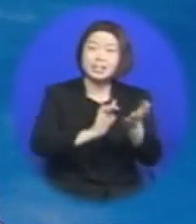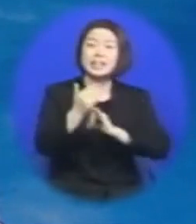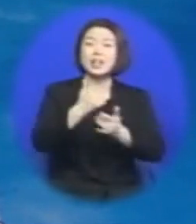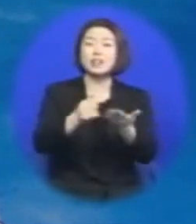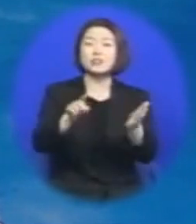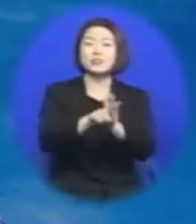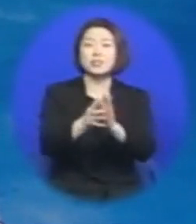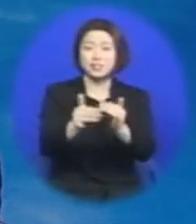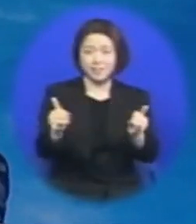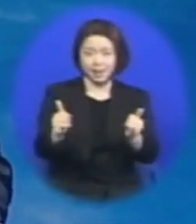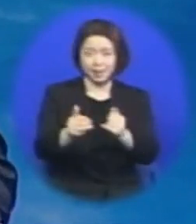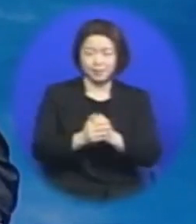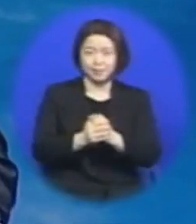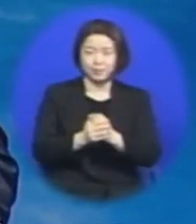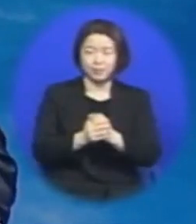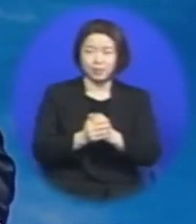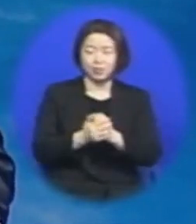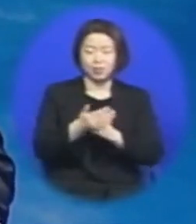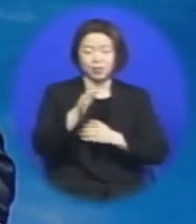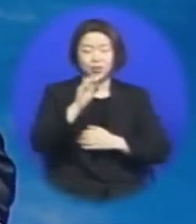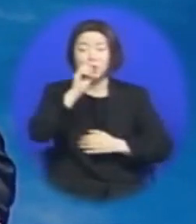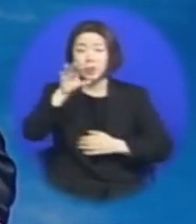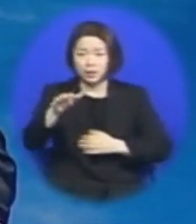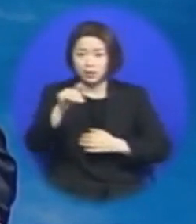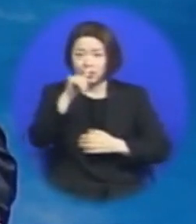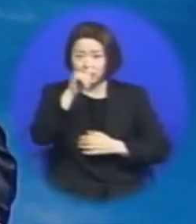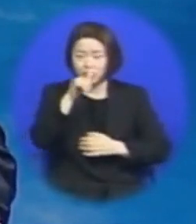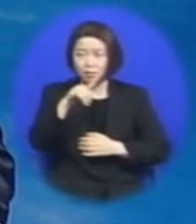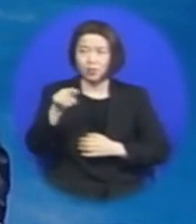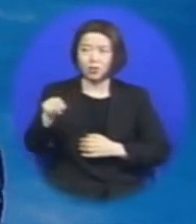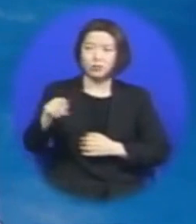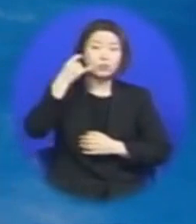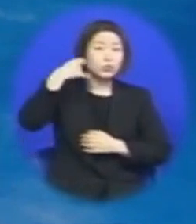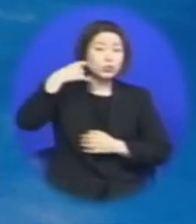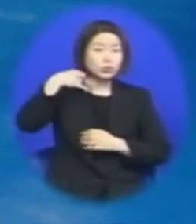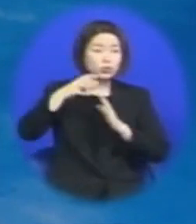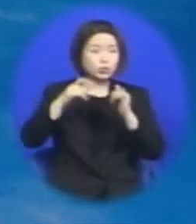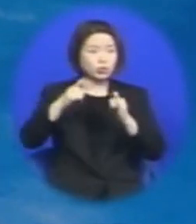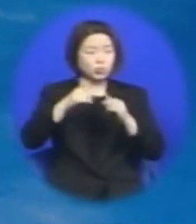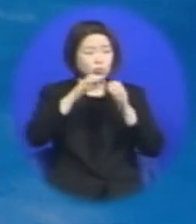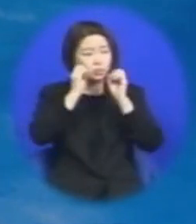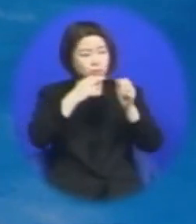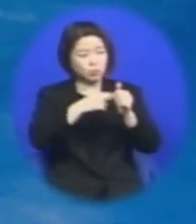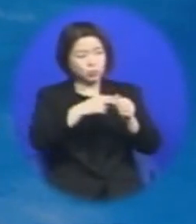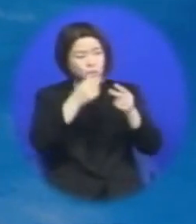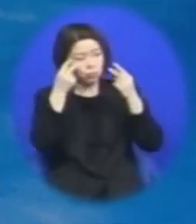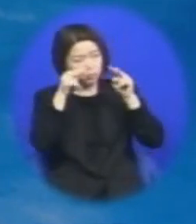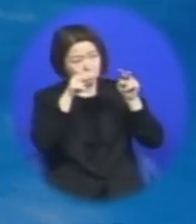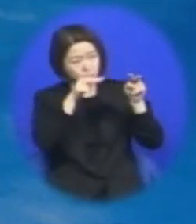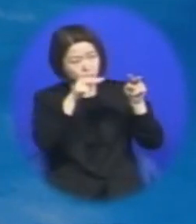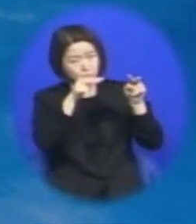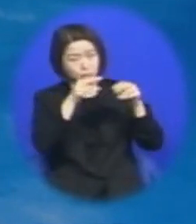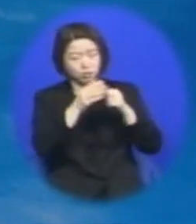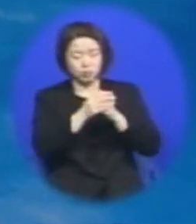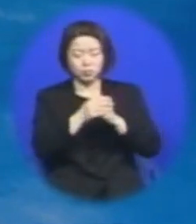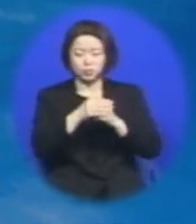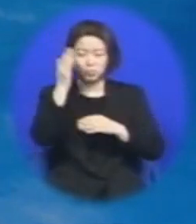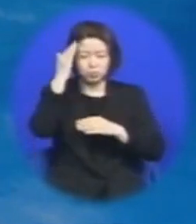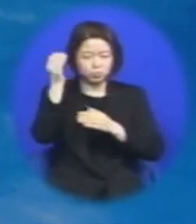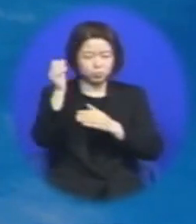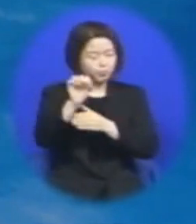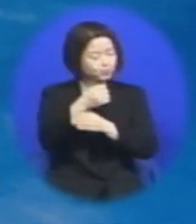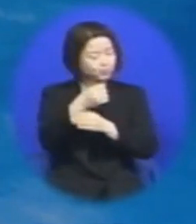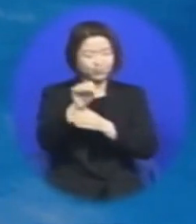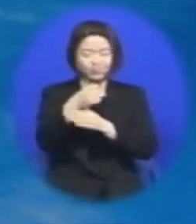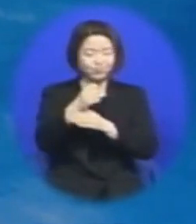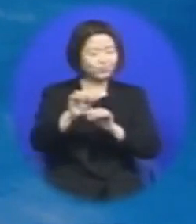사람이에요 그랬더니 그 유생이 그분이이 선교사님을 한참 보다가 고개를 졌었어요